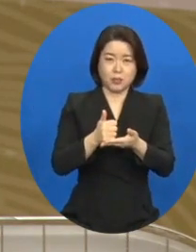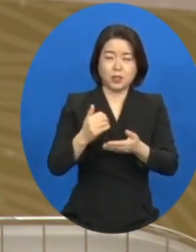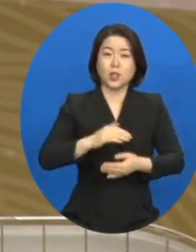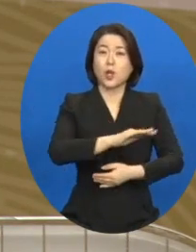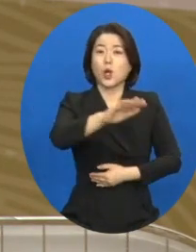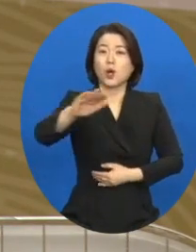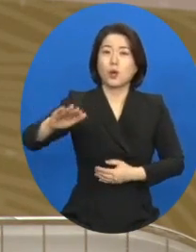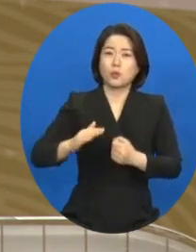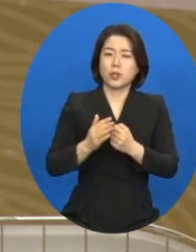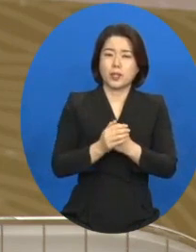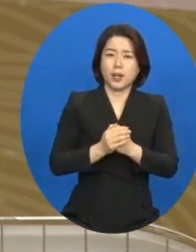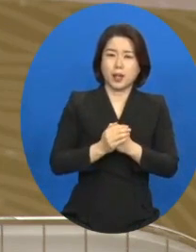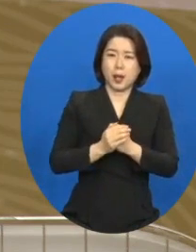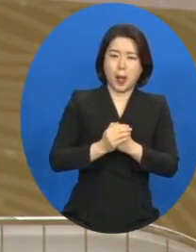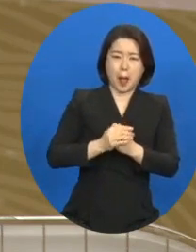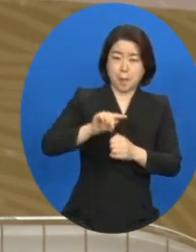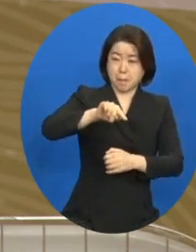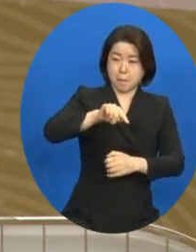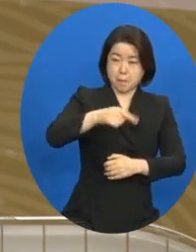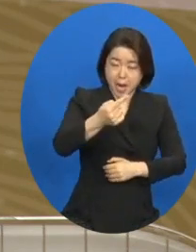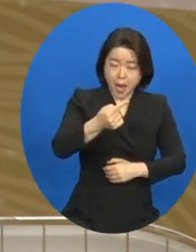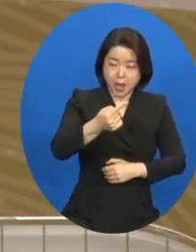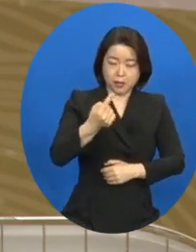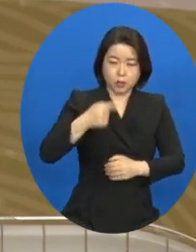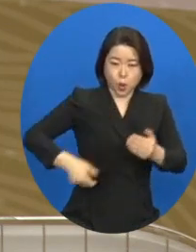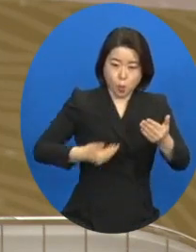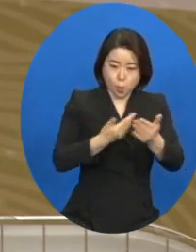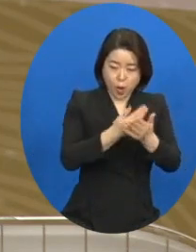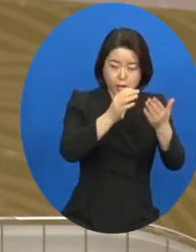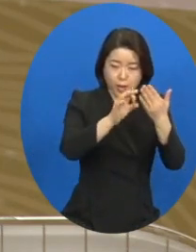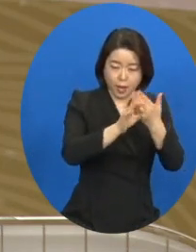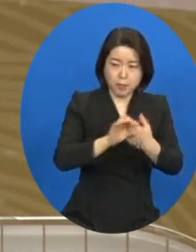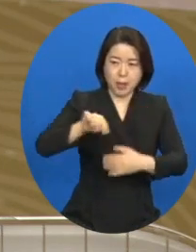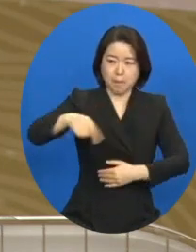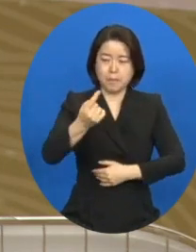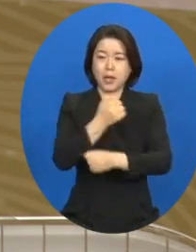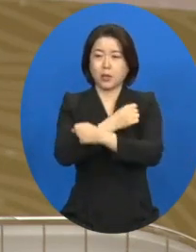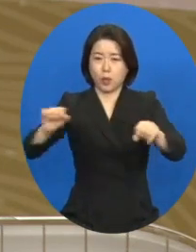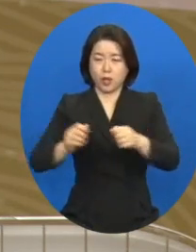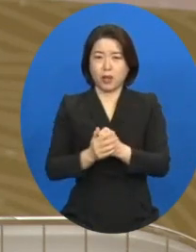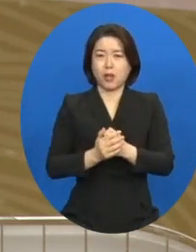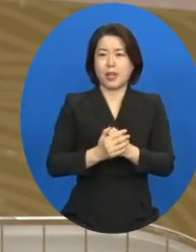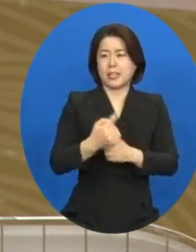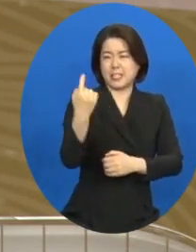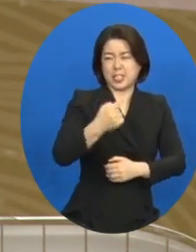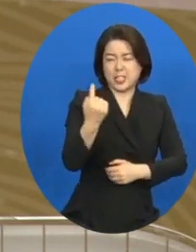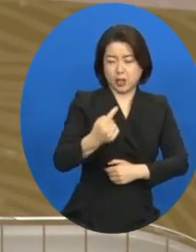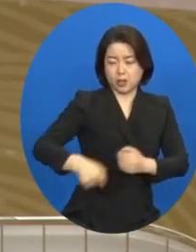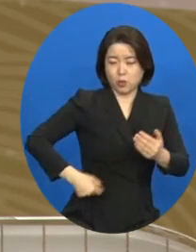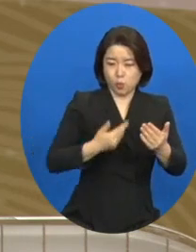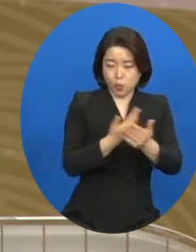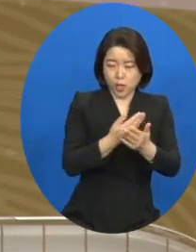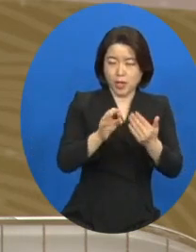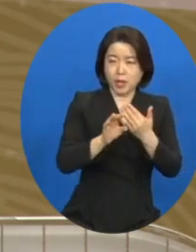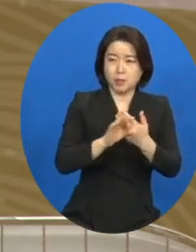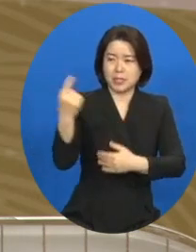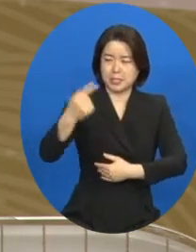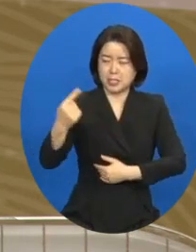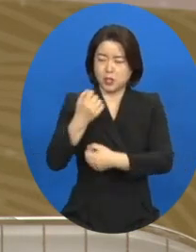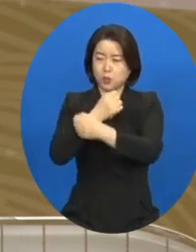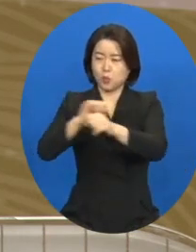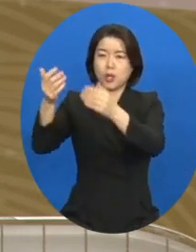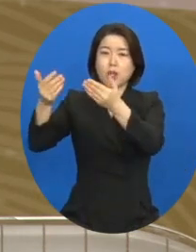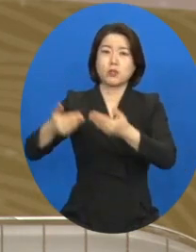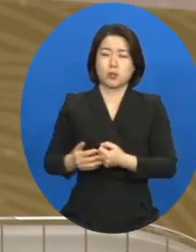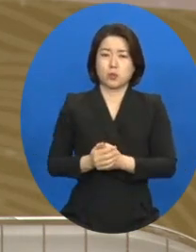우리가 100번 회개하면 100번 용서하시고 1000번 회개하면 1000번 용서하시는 하나님이세요.